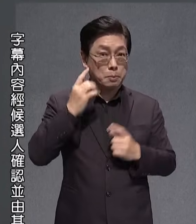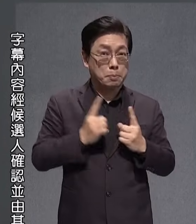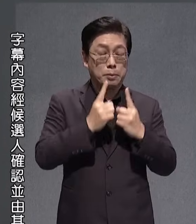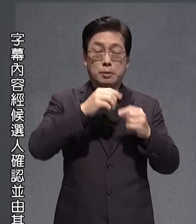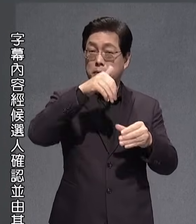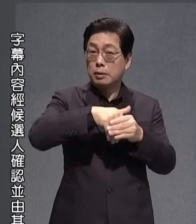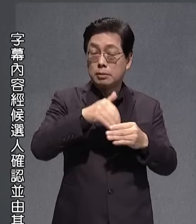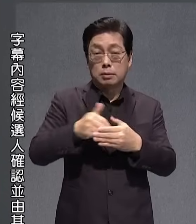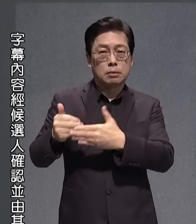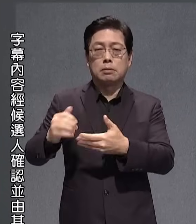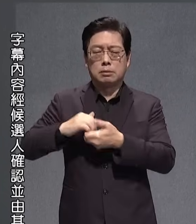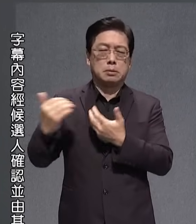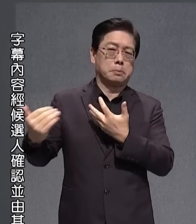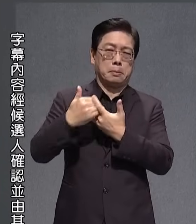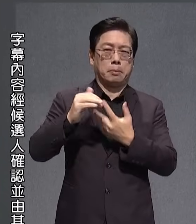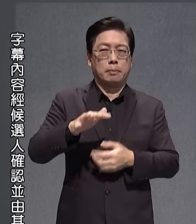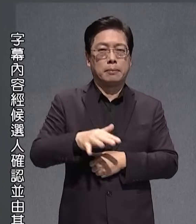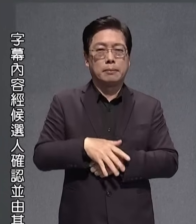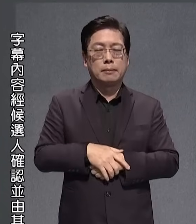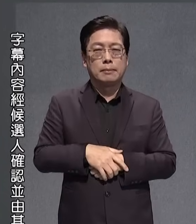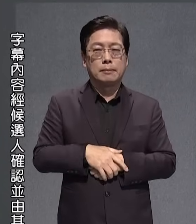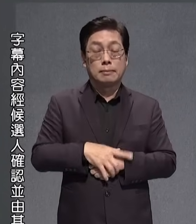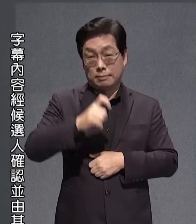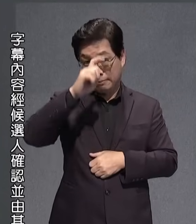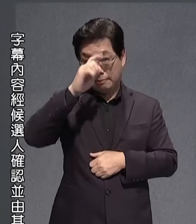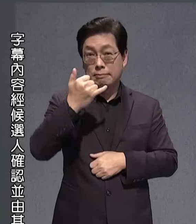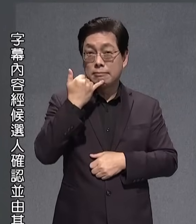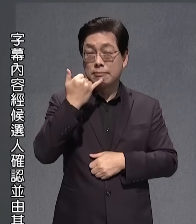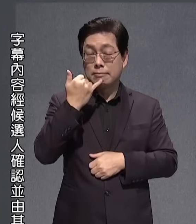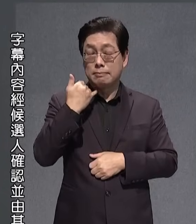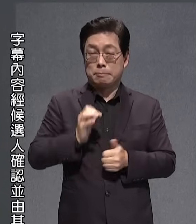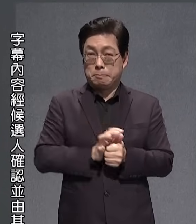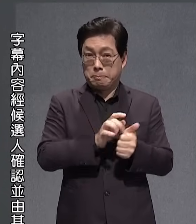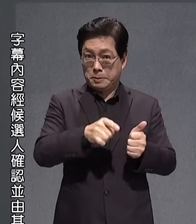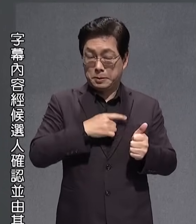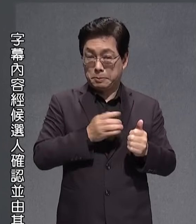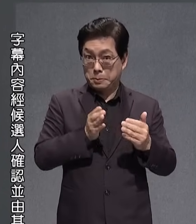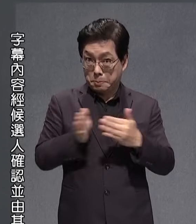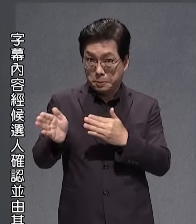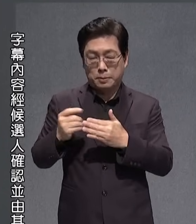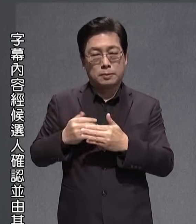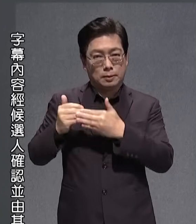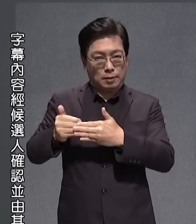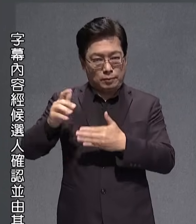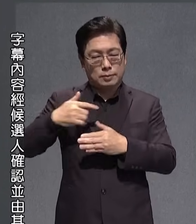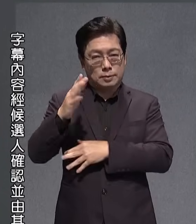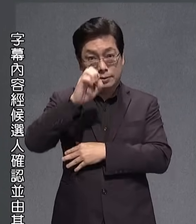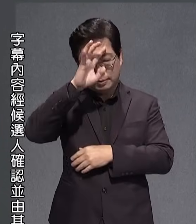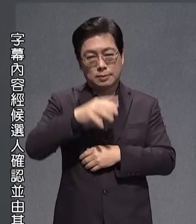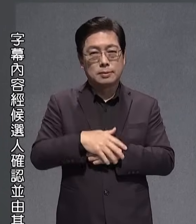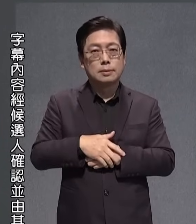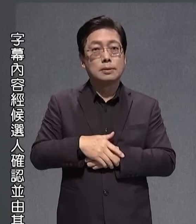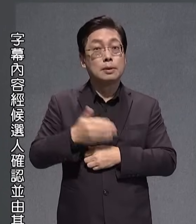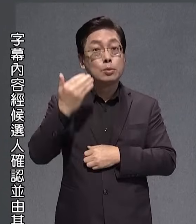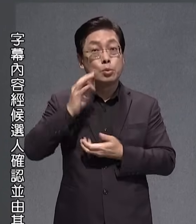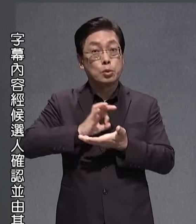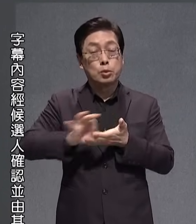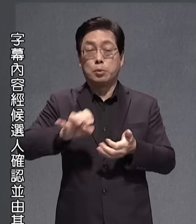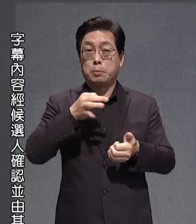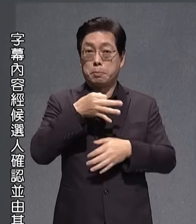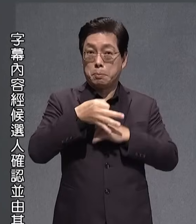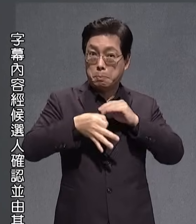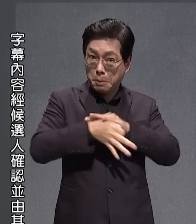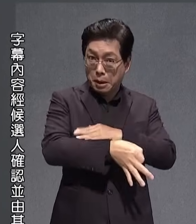大选，中国一定介入，希望能够扶植亲中的政权，因为用买的、用骗